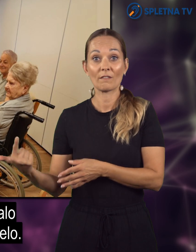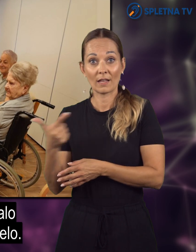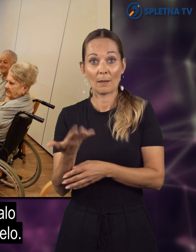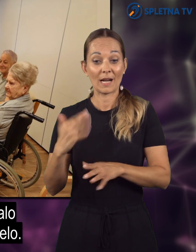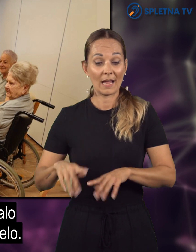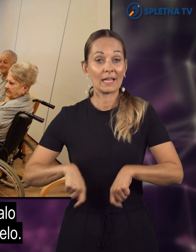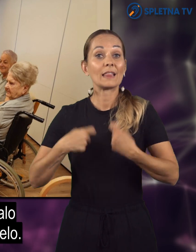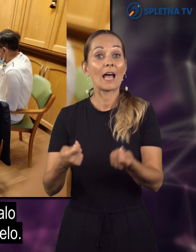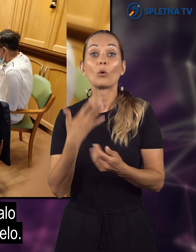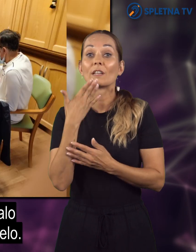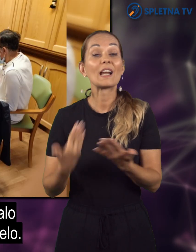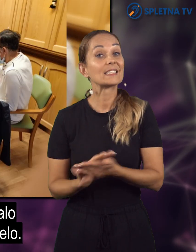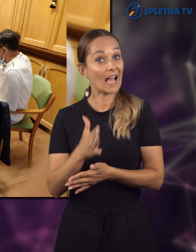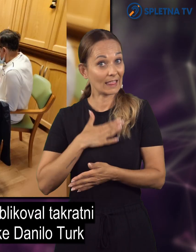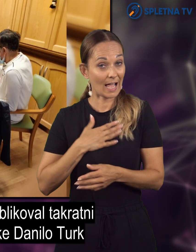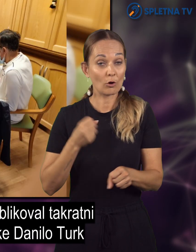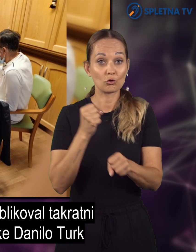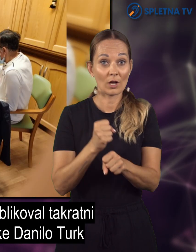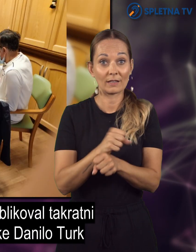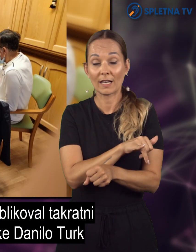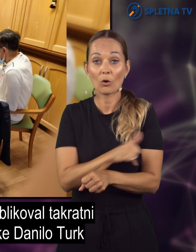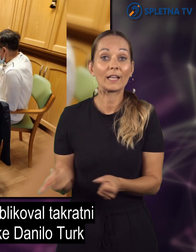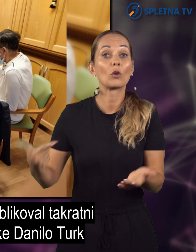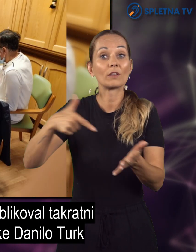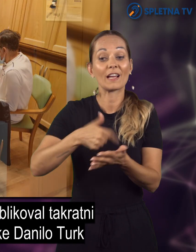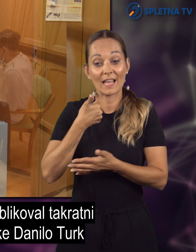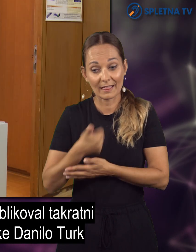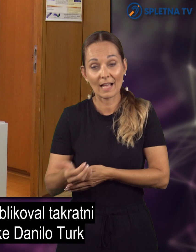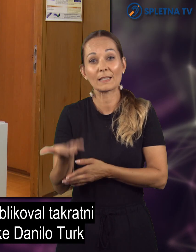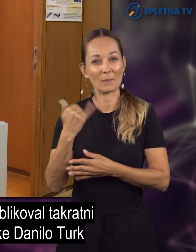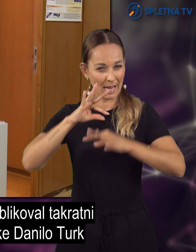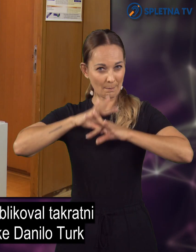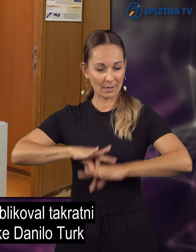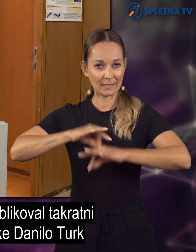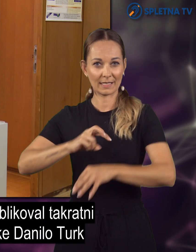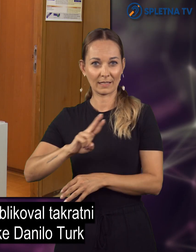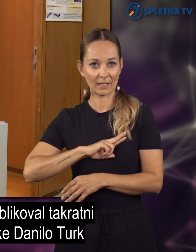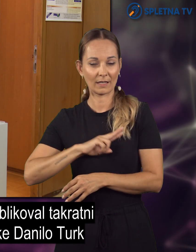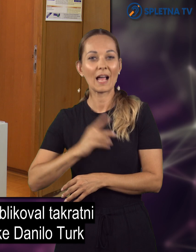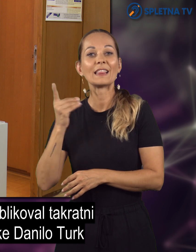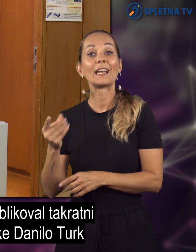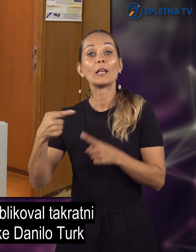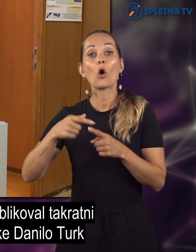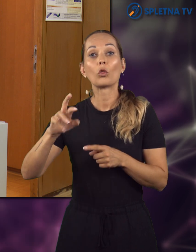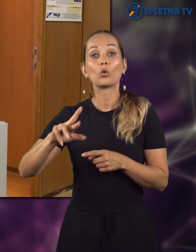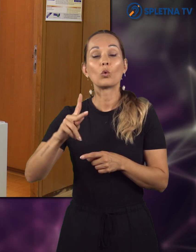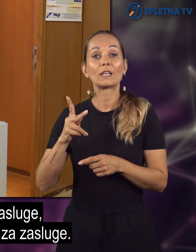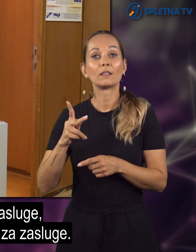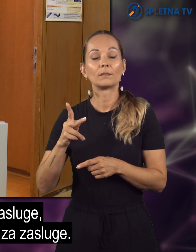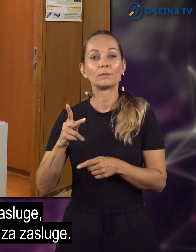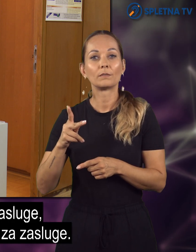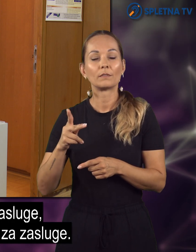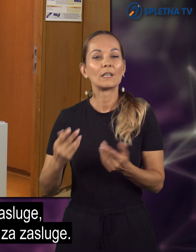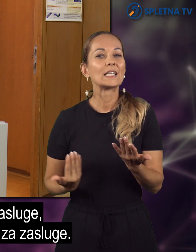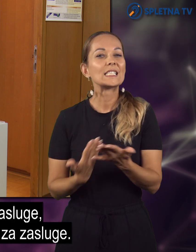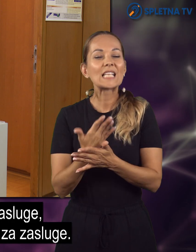zahvalo za naše delo. Nas je pa leta 2011 tudi odlikoval takratni predsednik Republike, dr. Danilo Terg, z